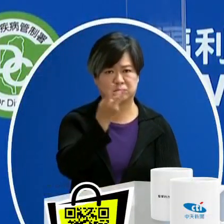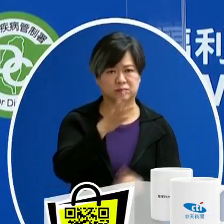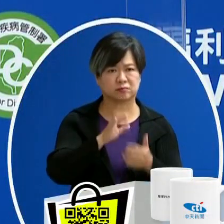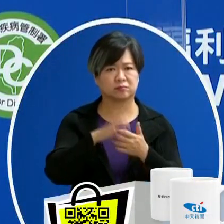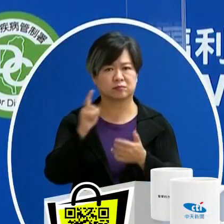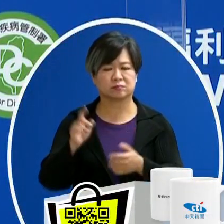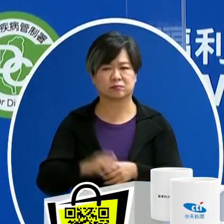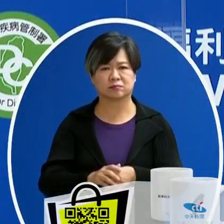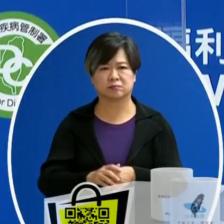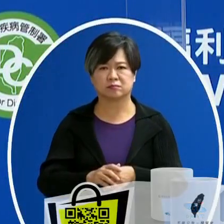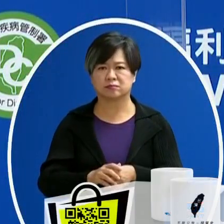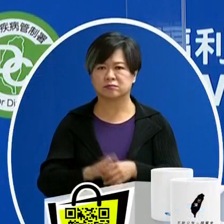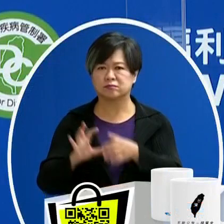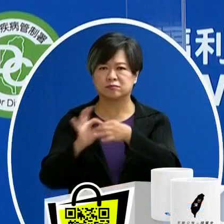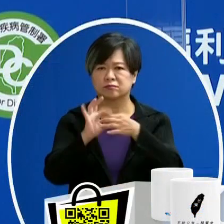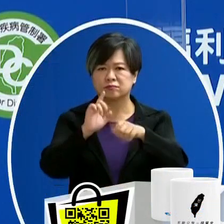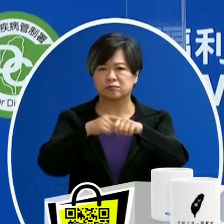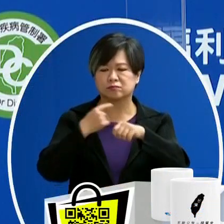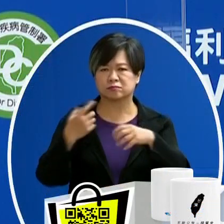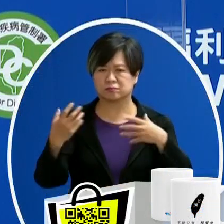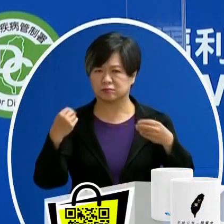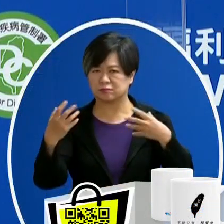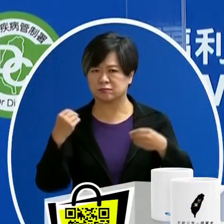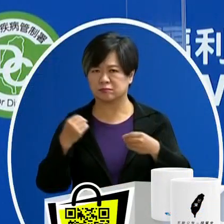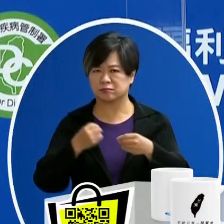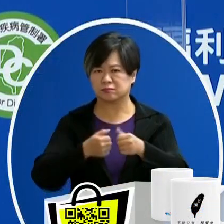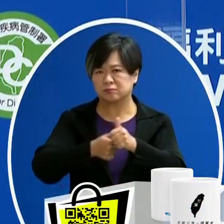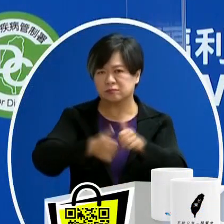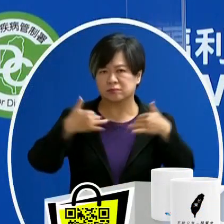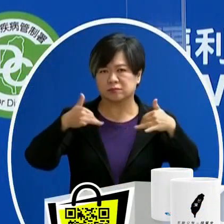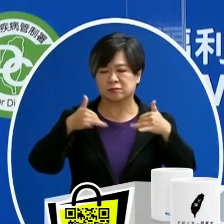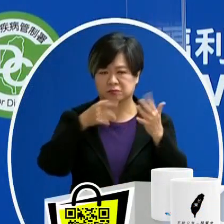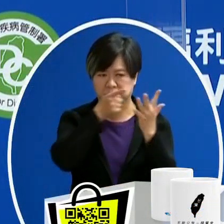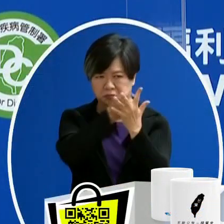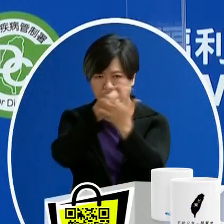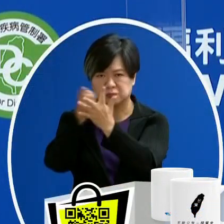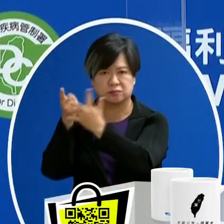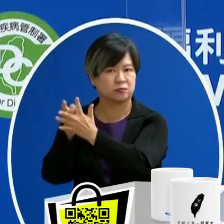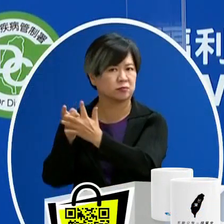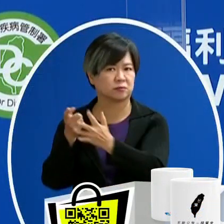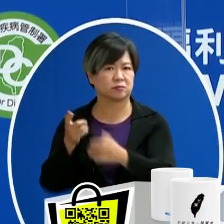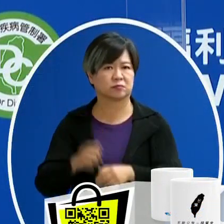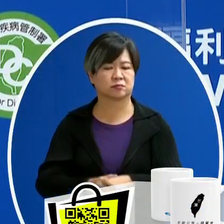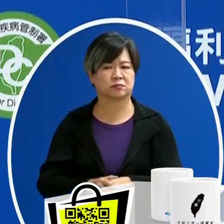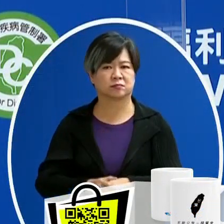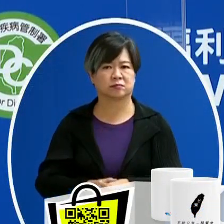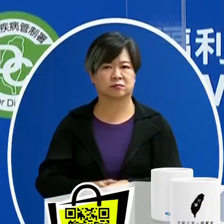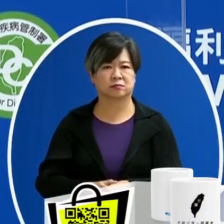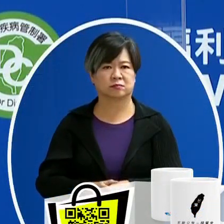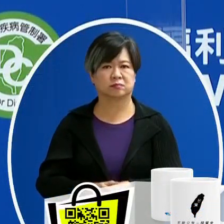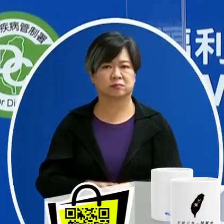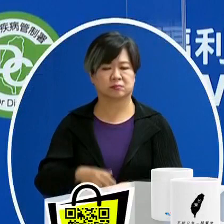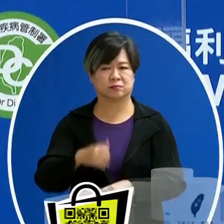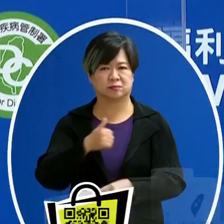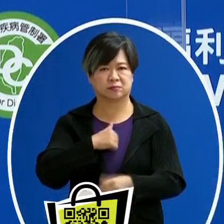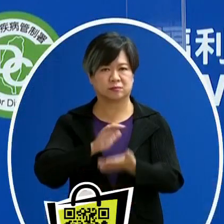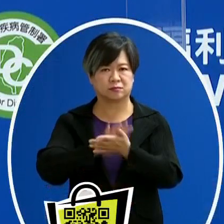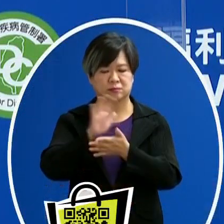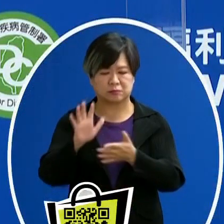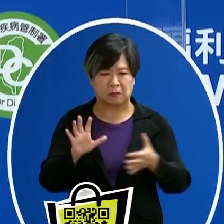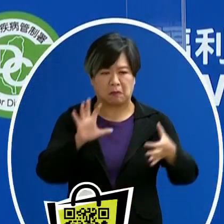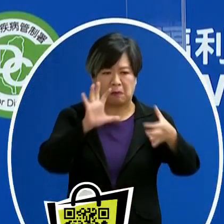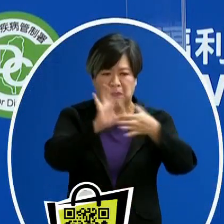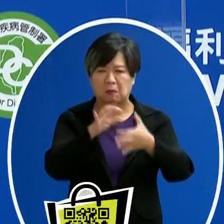病的相关性的，其实有几位医调都有一些持续的一些高度